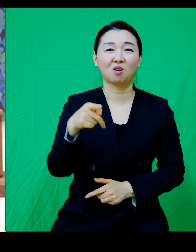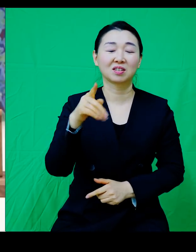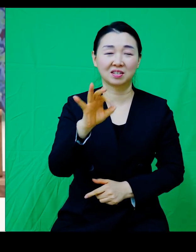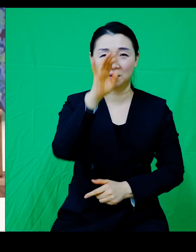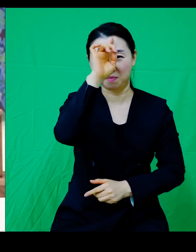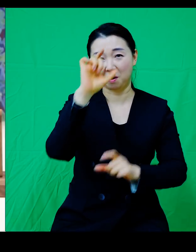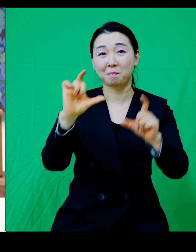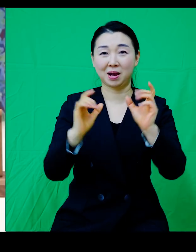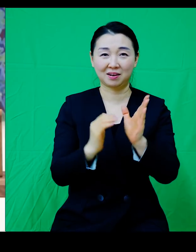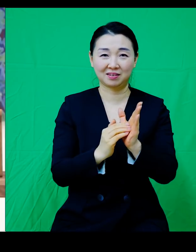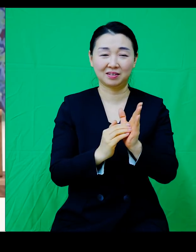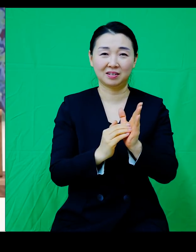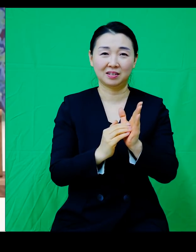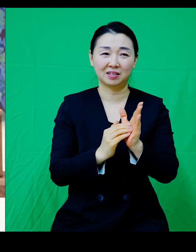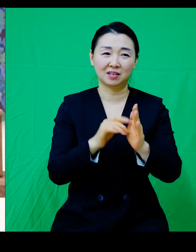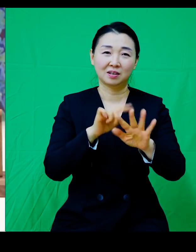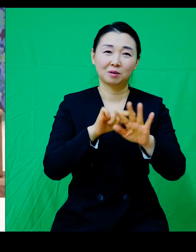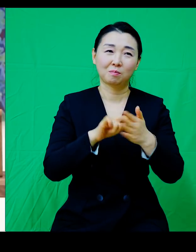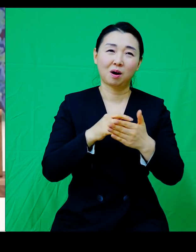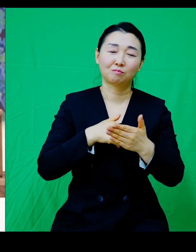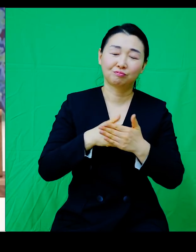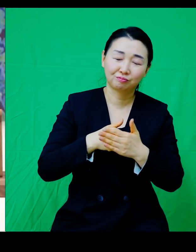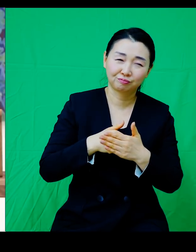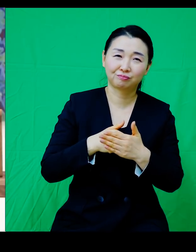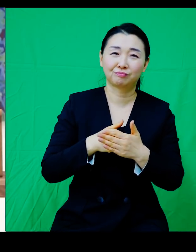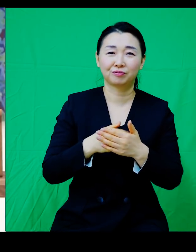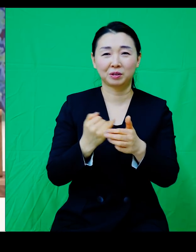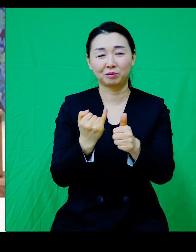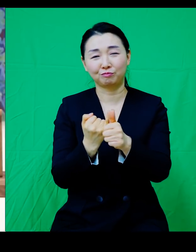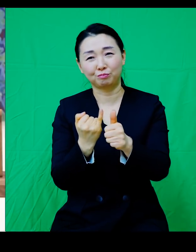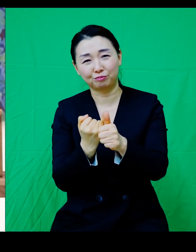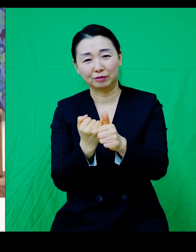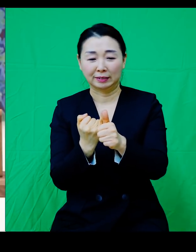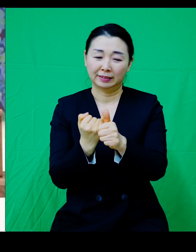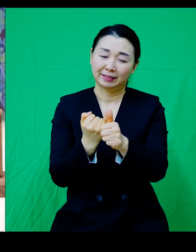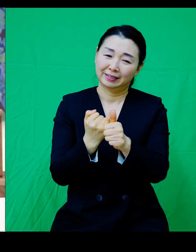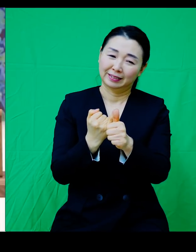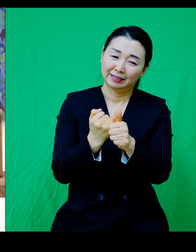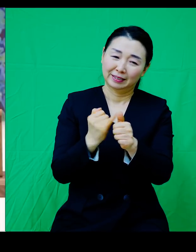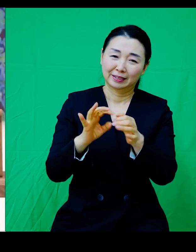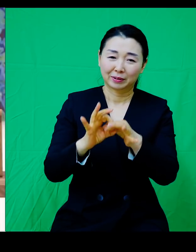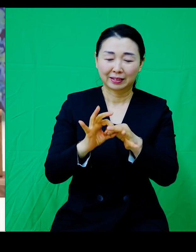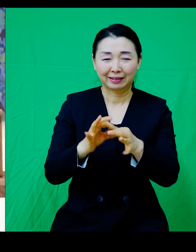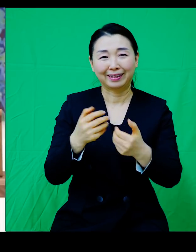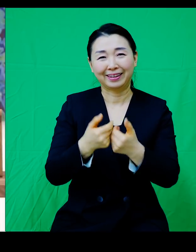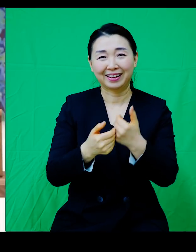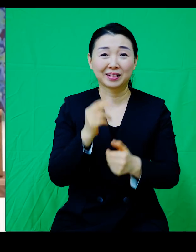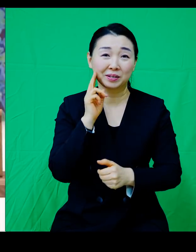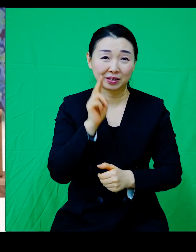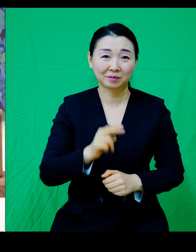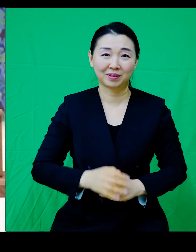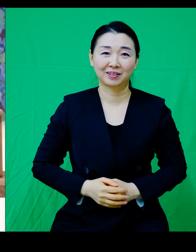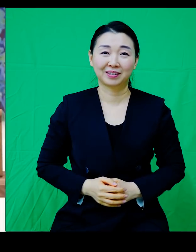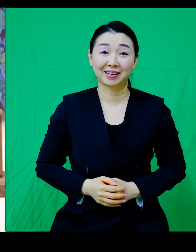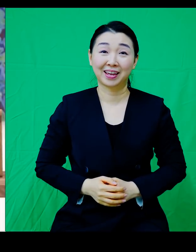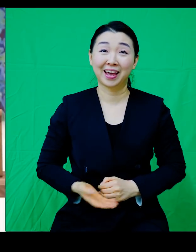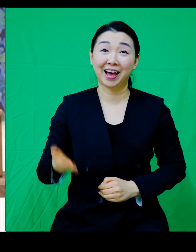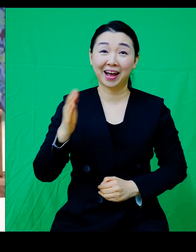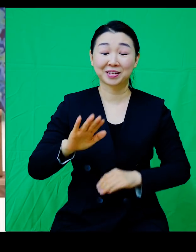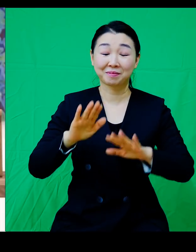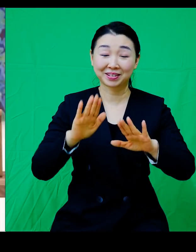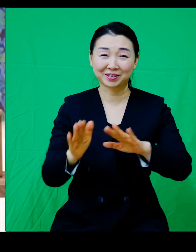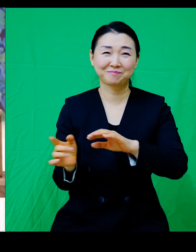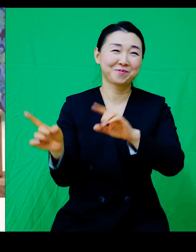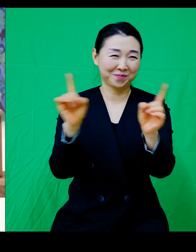진단을 받았다고 합니다. 그래서 그 불안한 마음에 부부가 참 바닥이 보이도록 많은 다툼이 있었다고 하는데